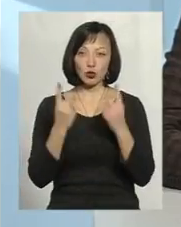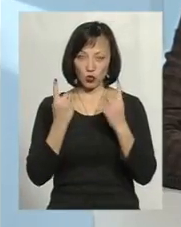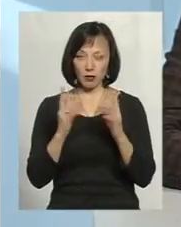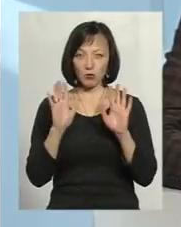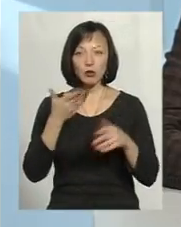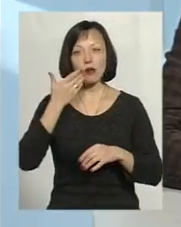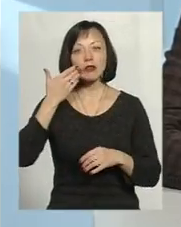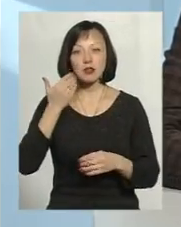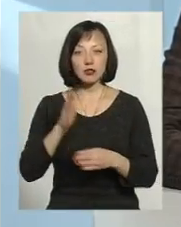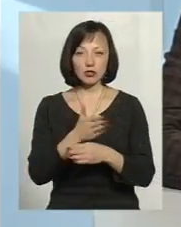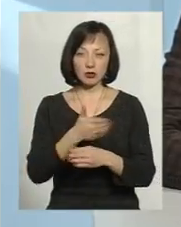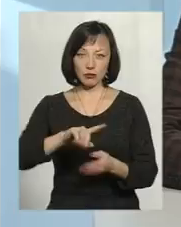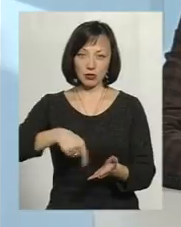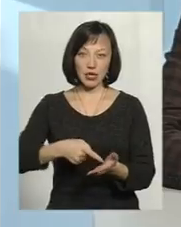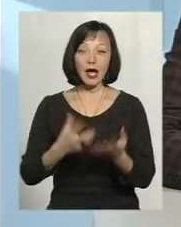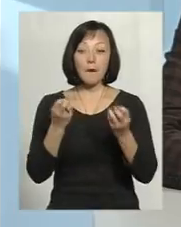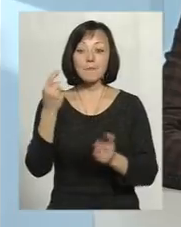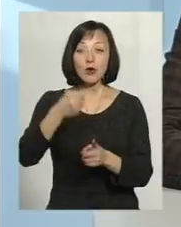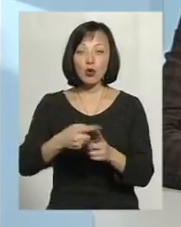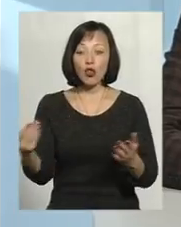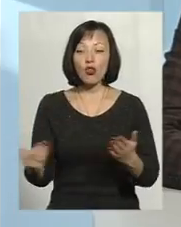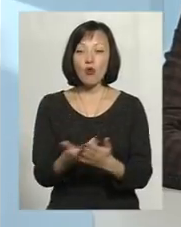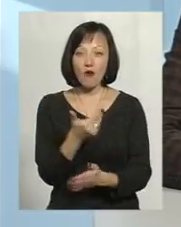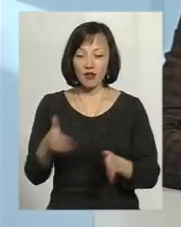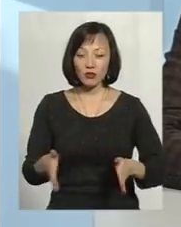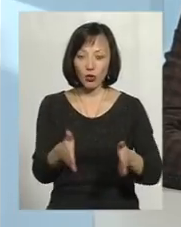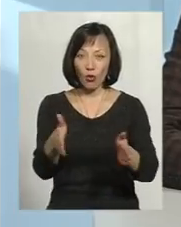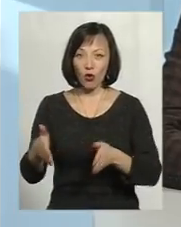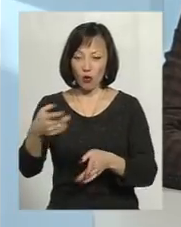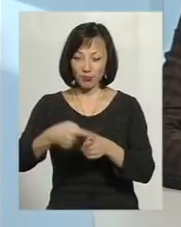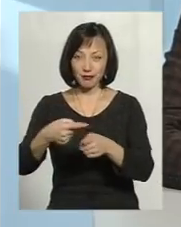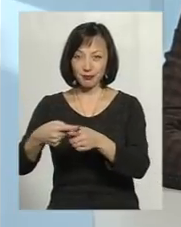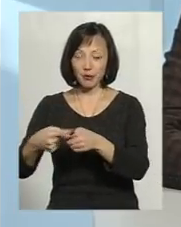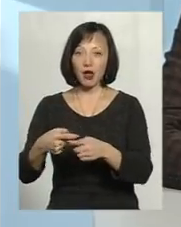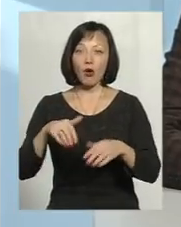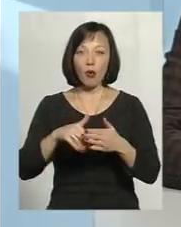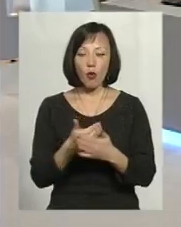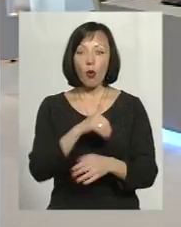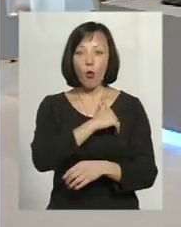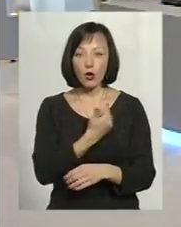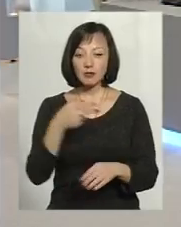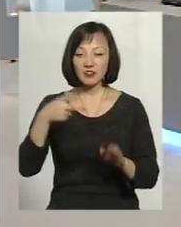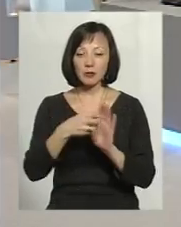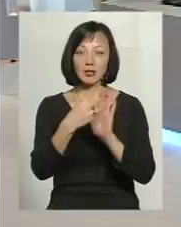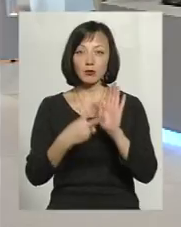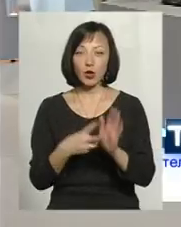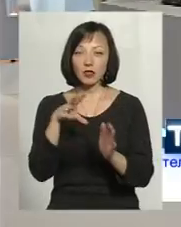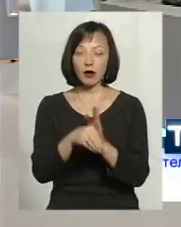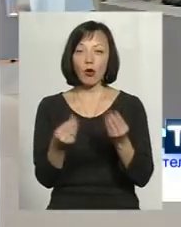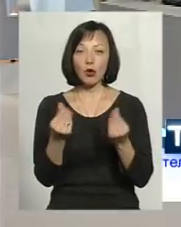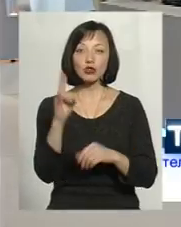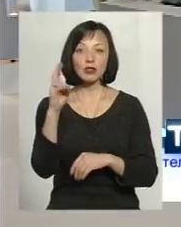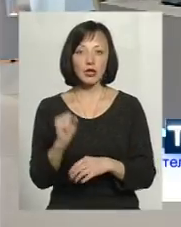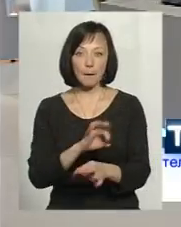суттєво розвантажить. Ну і плюс це нові розв'язки. Ми хочемо при формуванні бюджету 2017 року закласти кошти